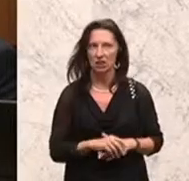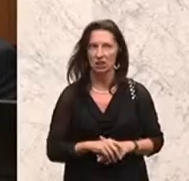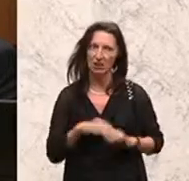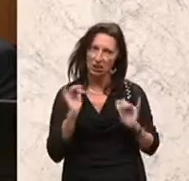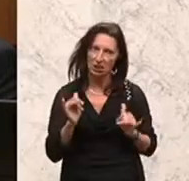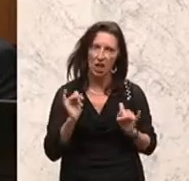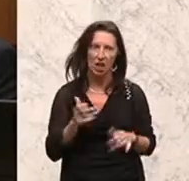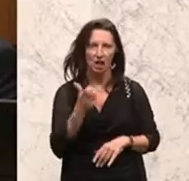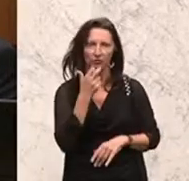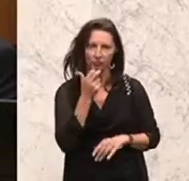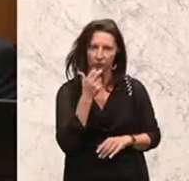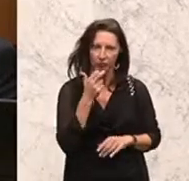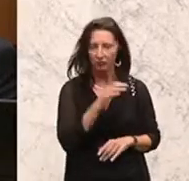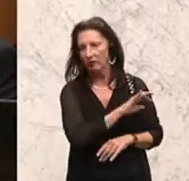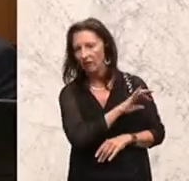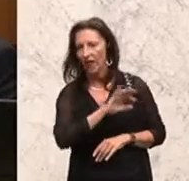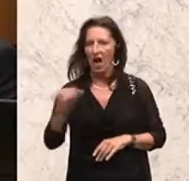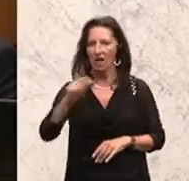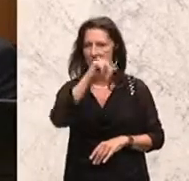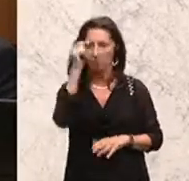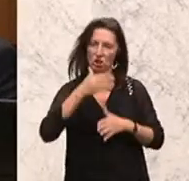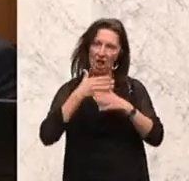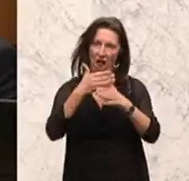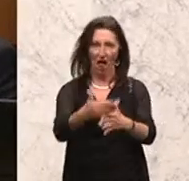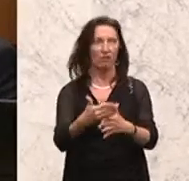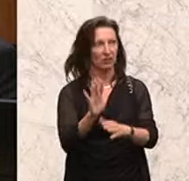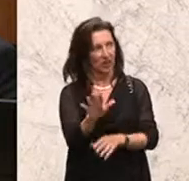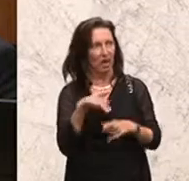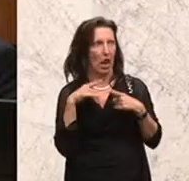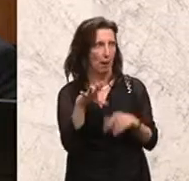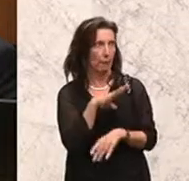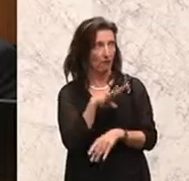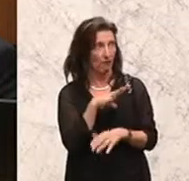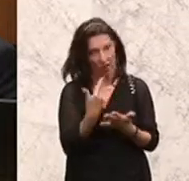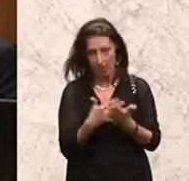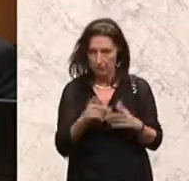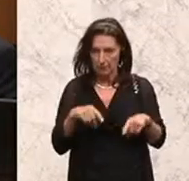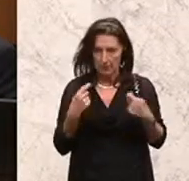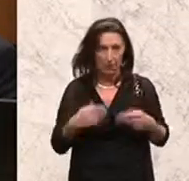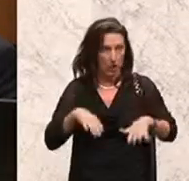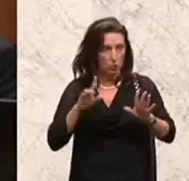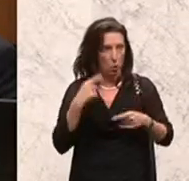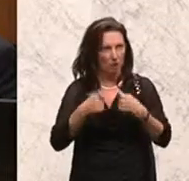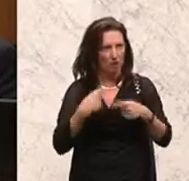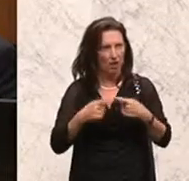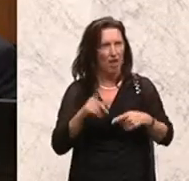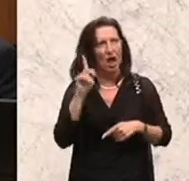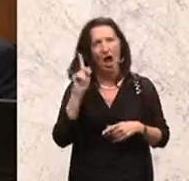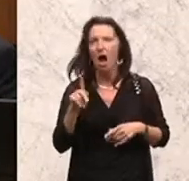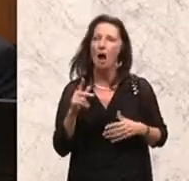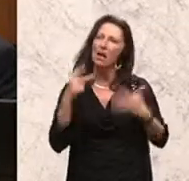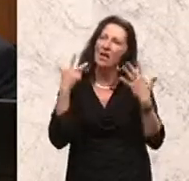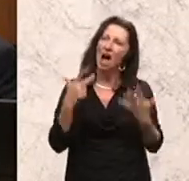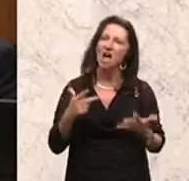jedem helfen, der wirklich vom Leben bedroht ist. Und deswegen haben wir auch Asylverfahren. Aber wenn 80%, 70%